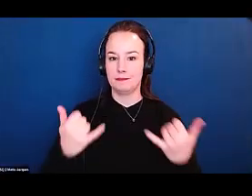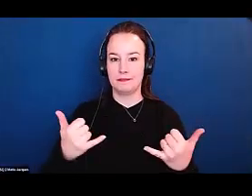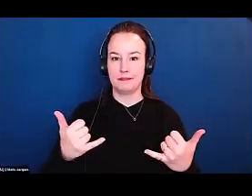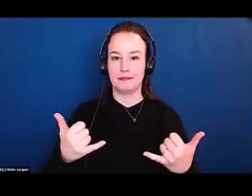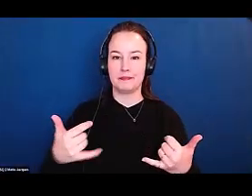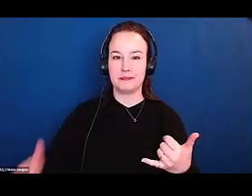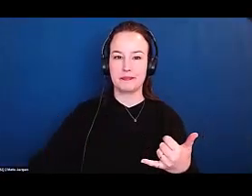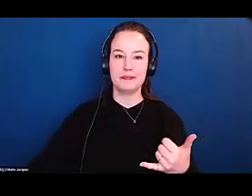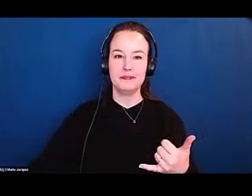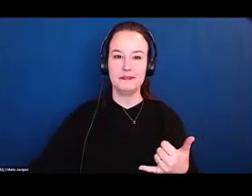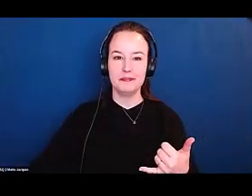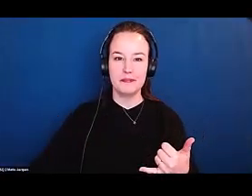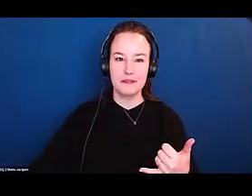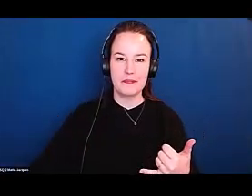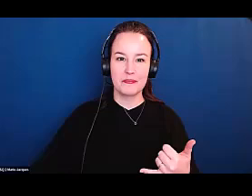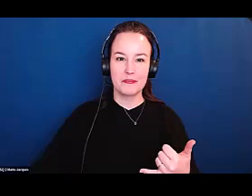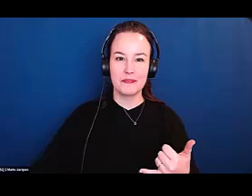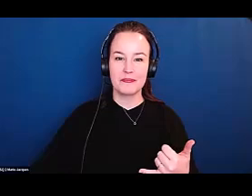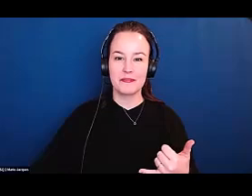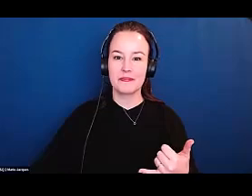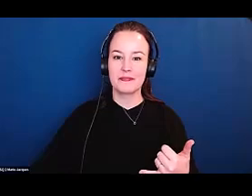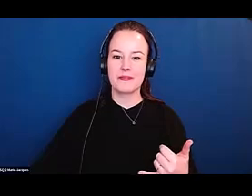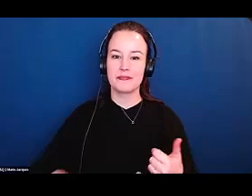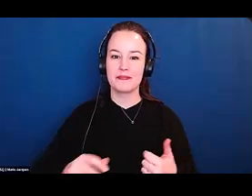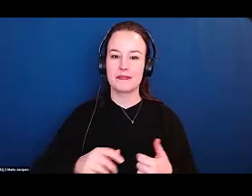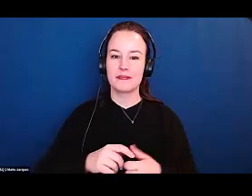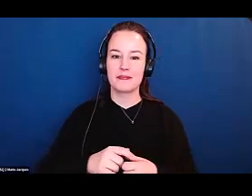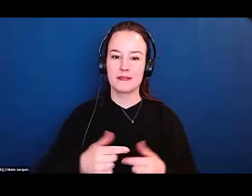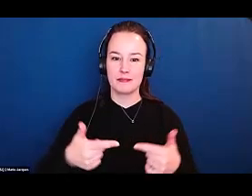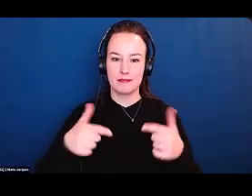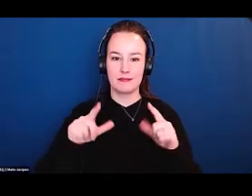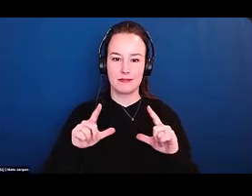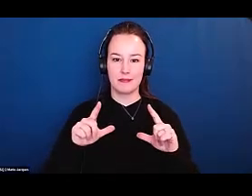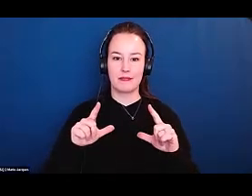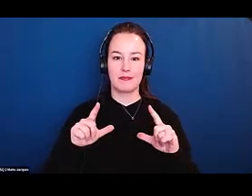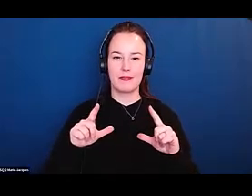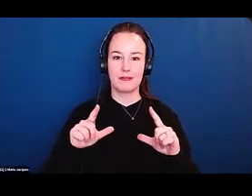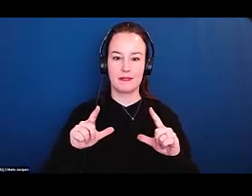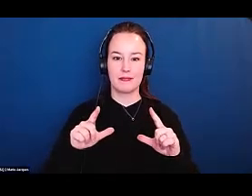maintenant passer la parole à Prachi,